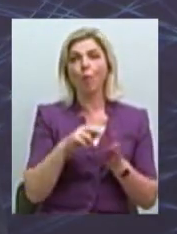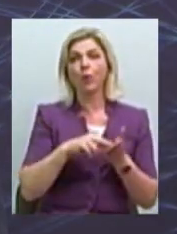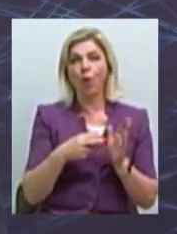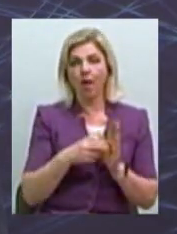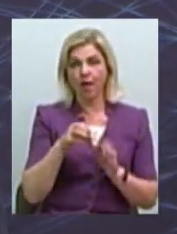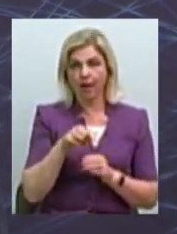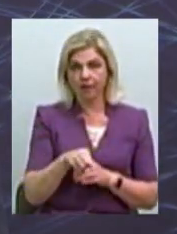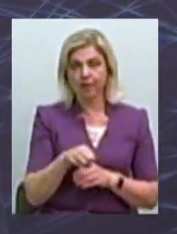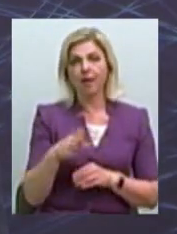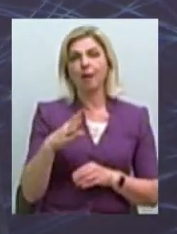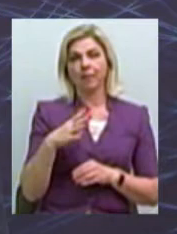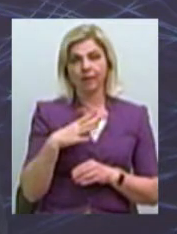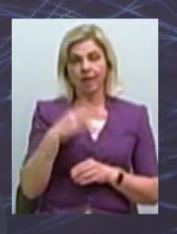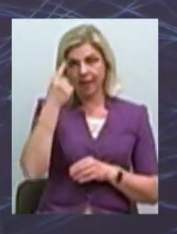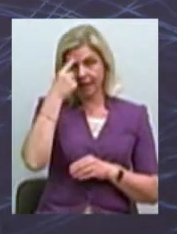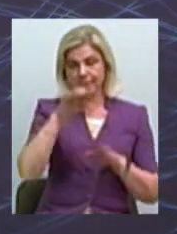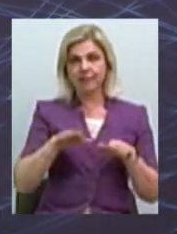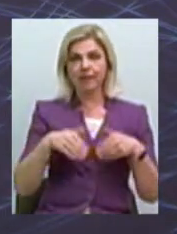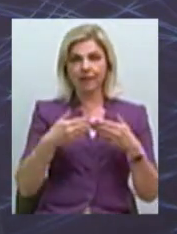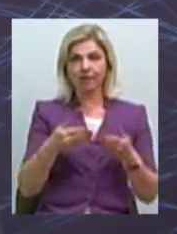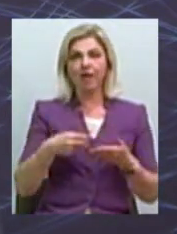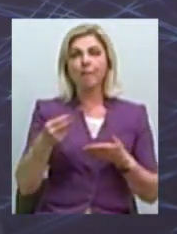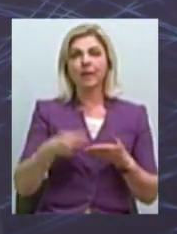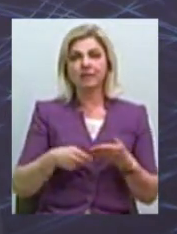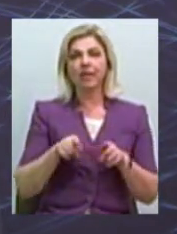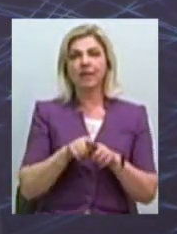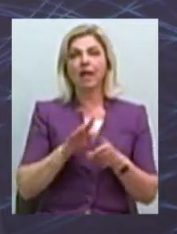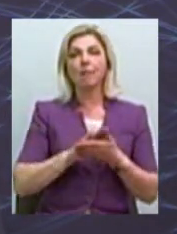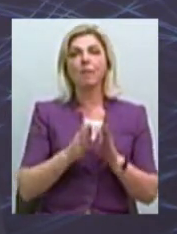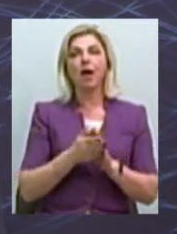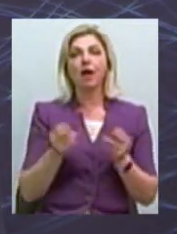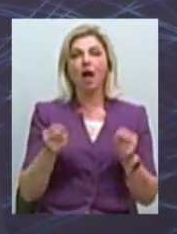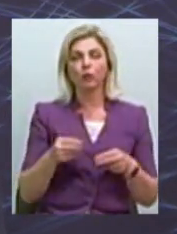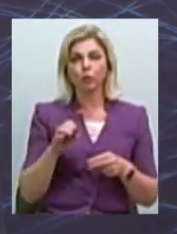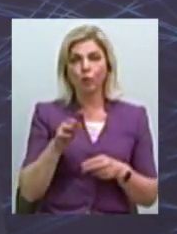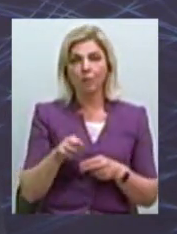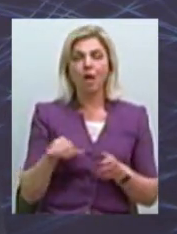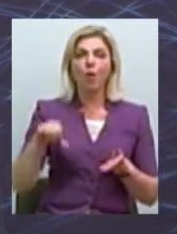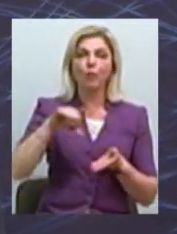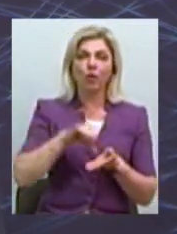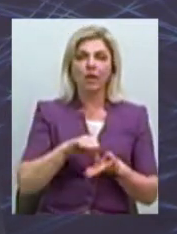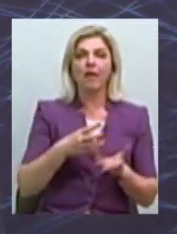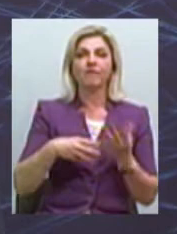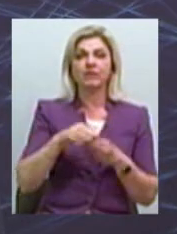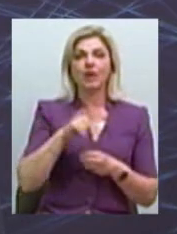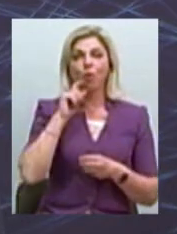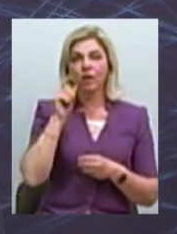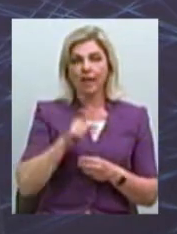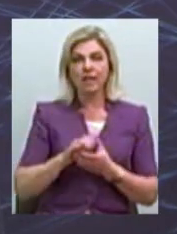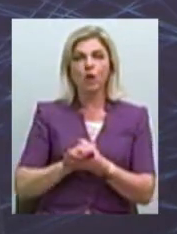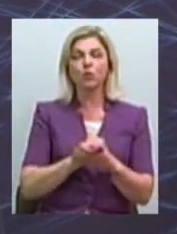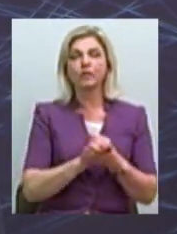була ініціатива підписати даний меморандум, підключити до цього проєкту Всеукраїнської асоціації гідів, оскільки